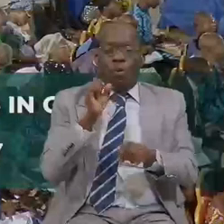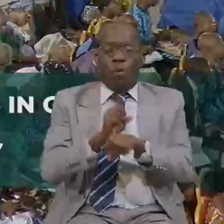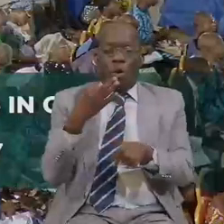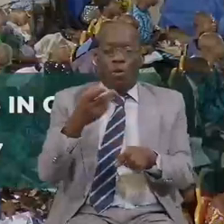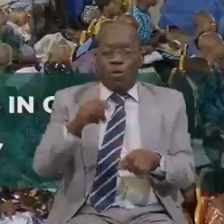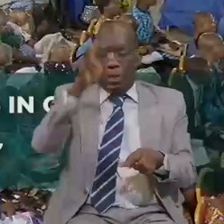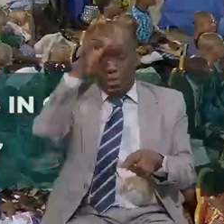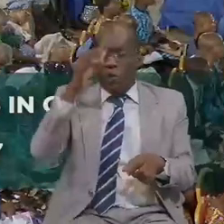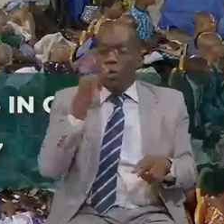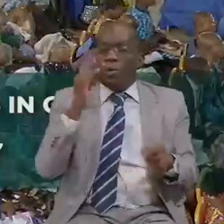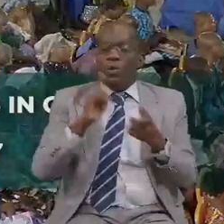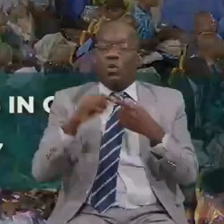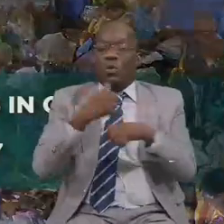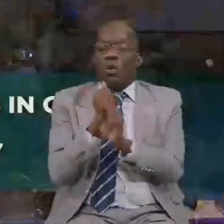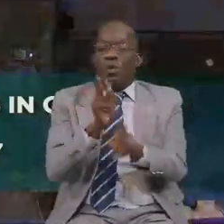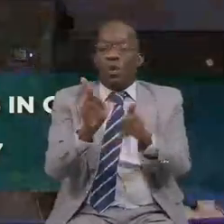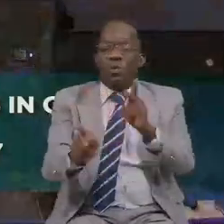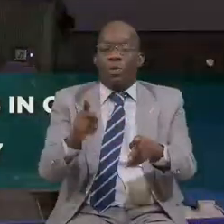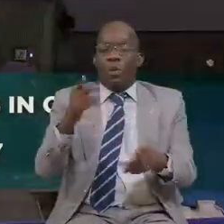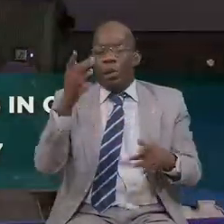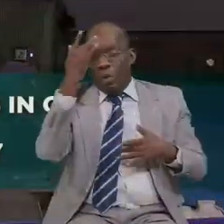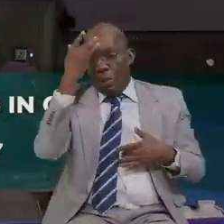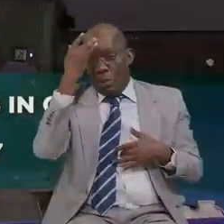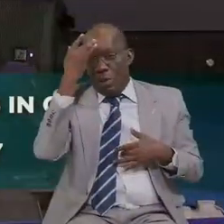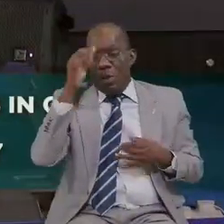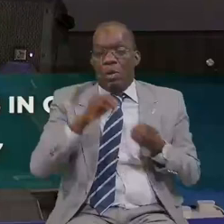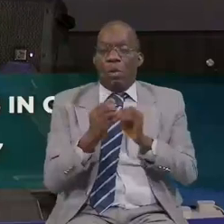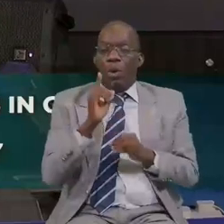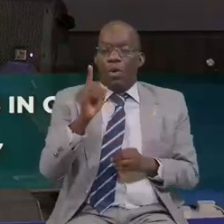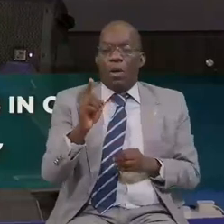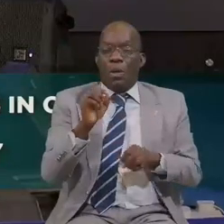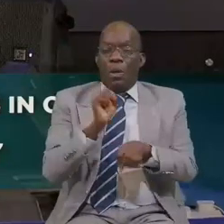Premièrement, faire pécher les gens. Deuxième œuvre du diable,